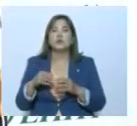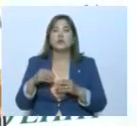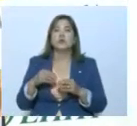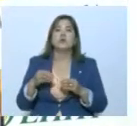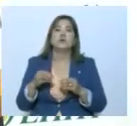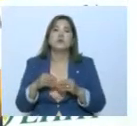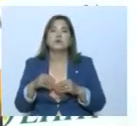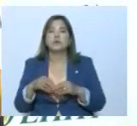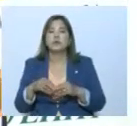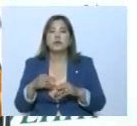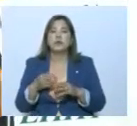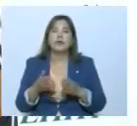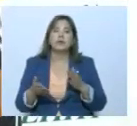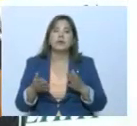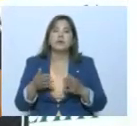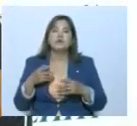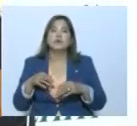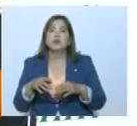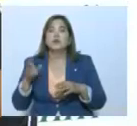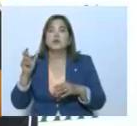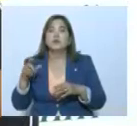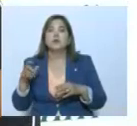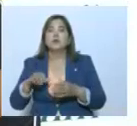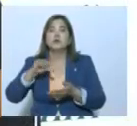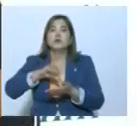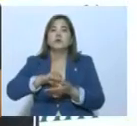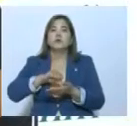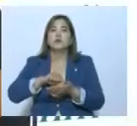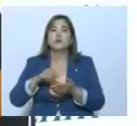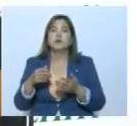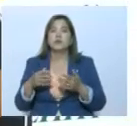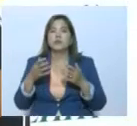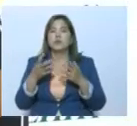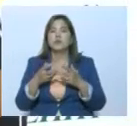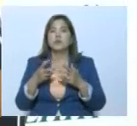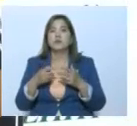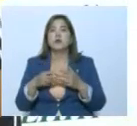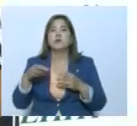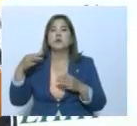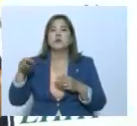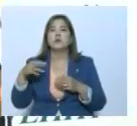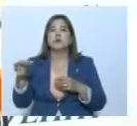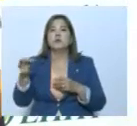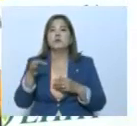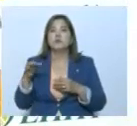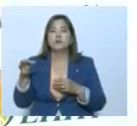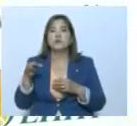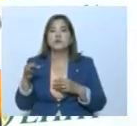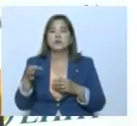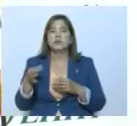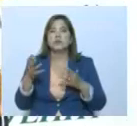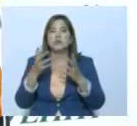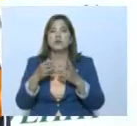есептеледі. Нысаналы талаптарға қатысушылар саны Маңғыстау облысы бойынша